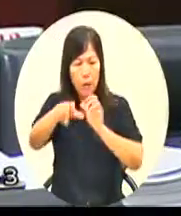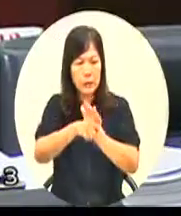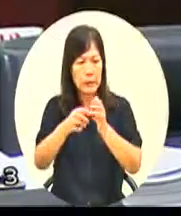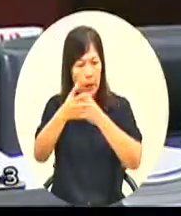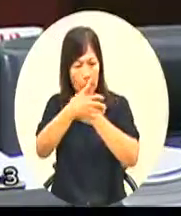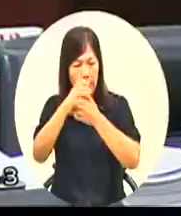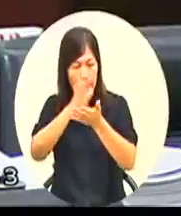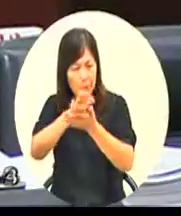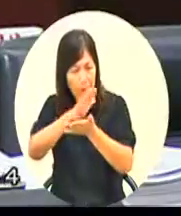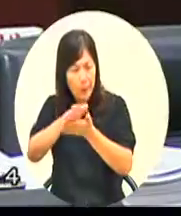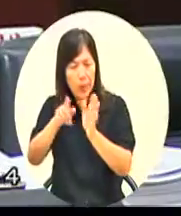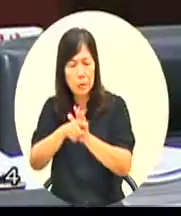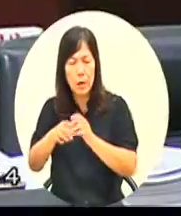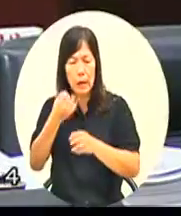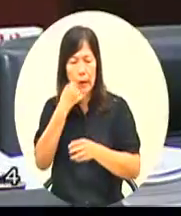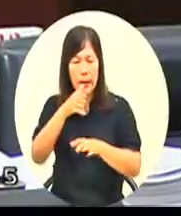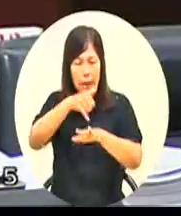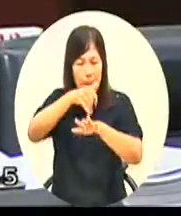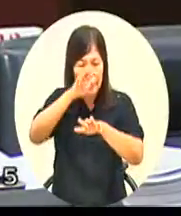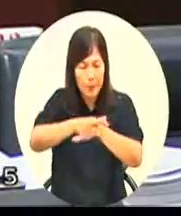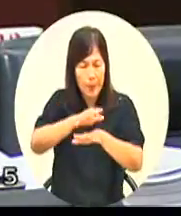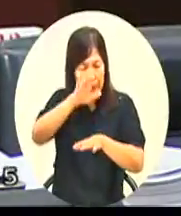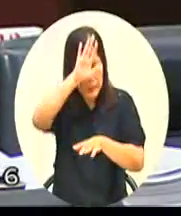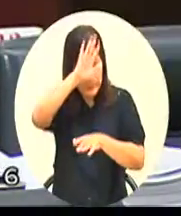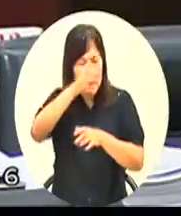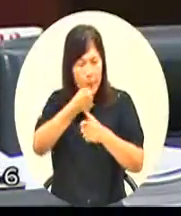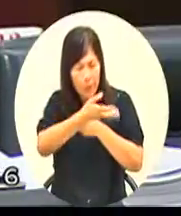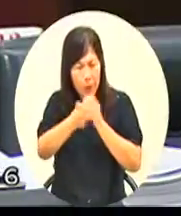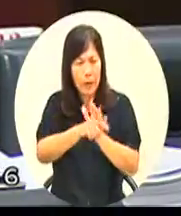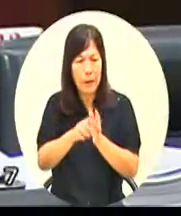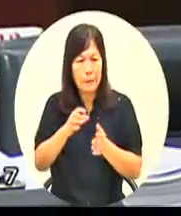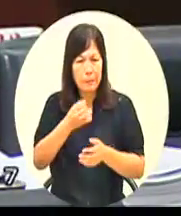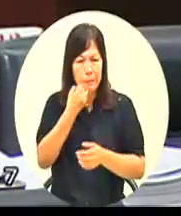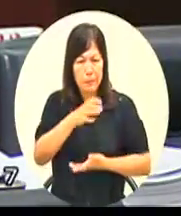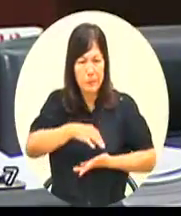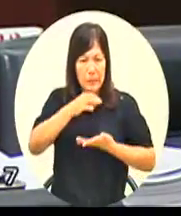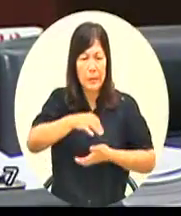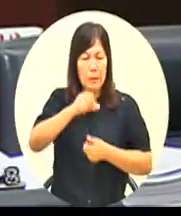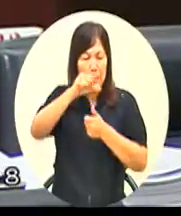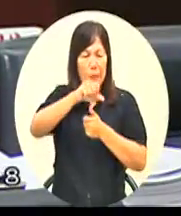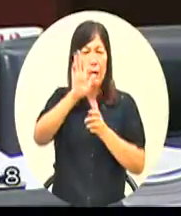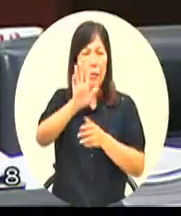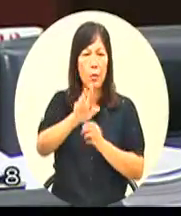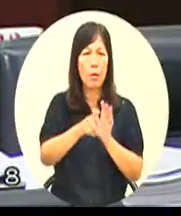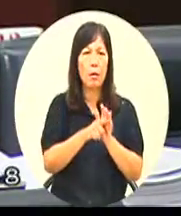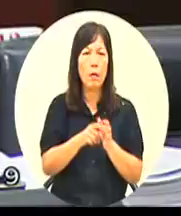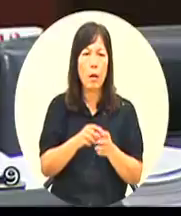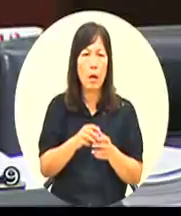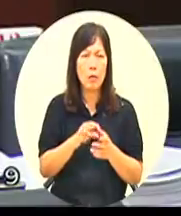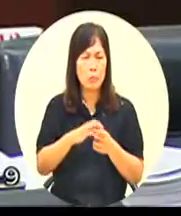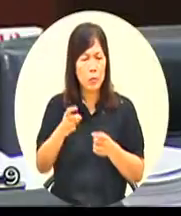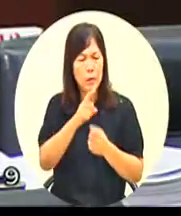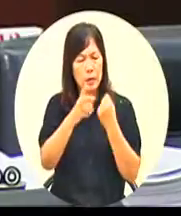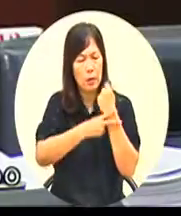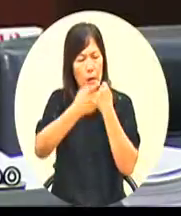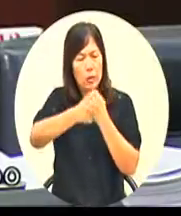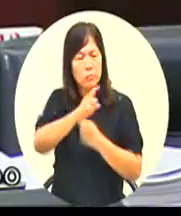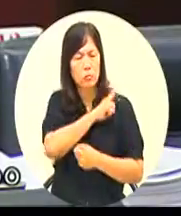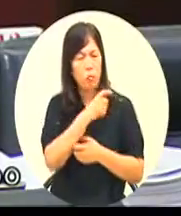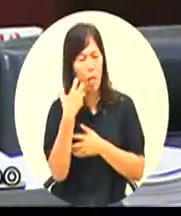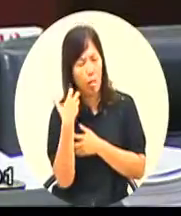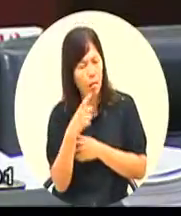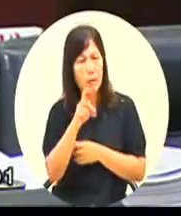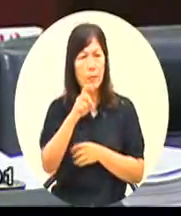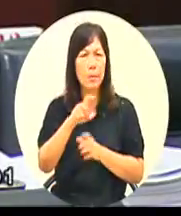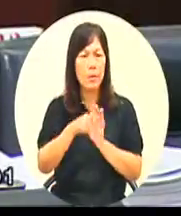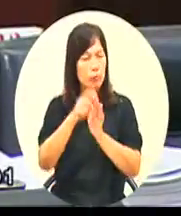在登革热，他们又担心会不会被开罚？因为他们现在是认养单位，所以里长觉得他没有办法负荷了，所以他决